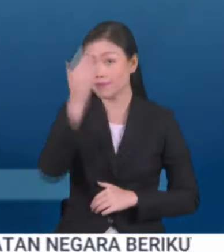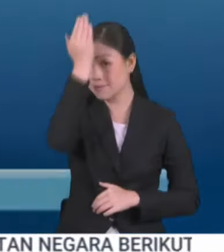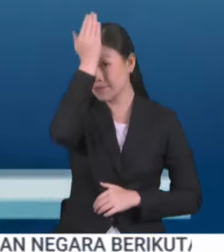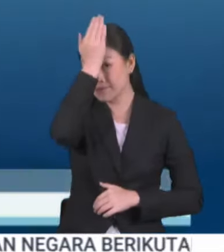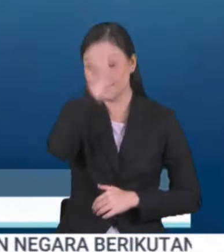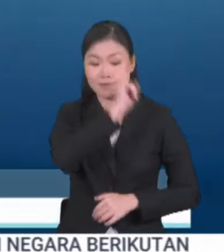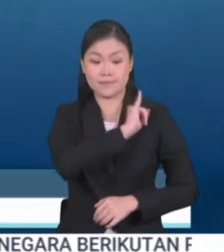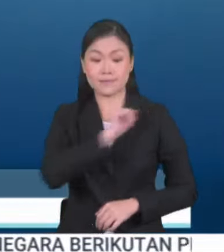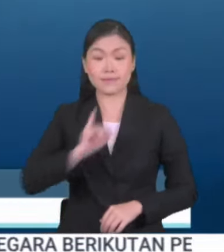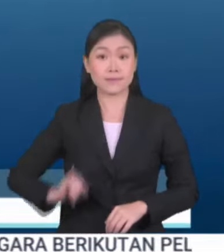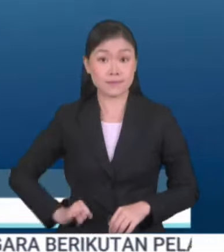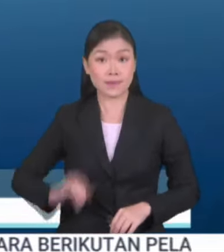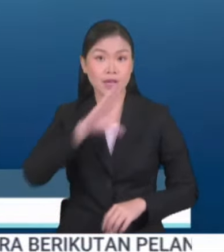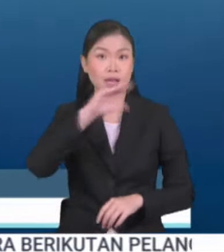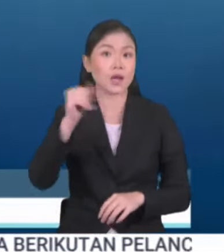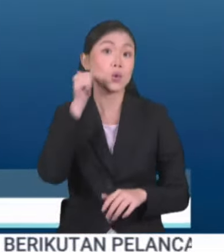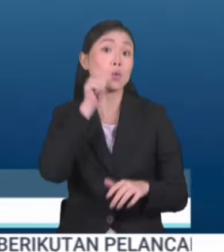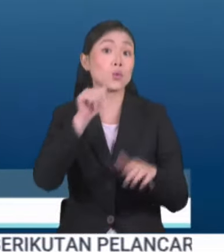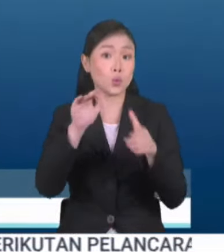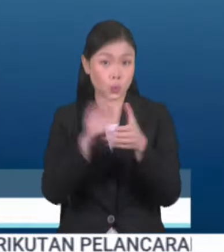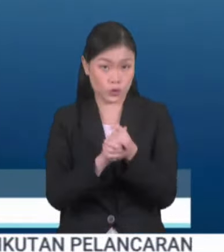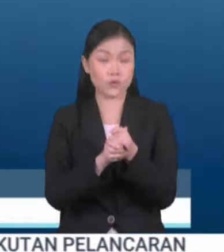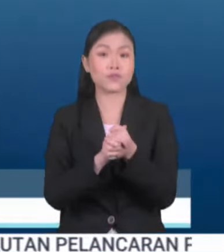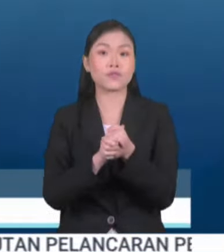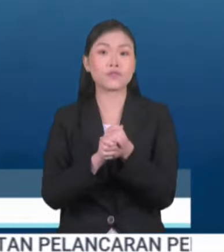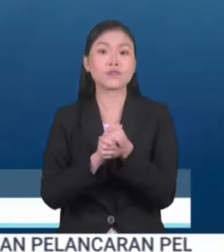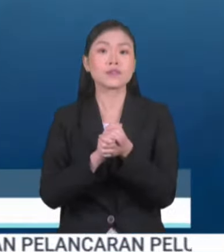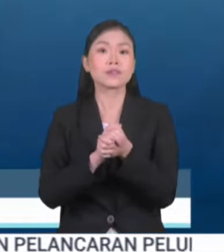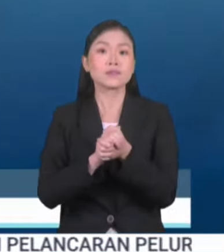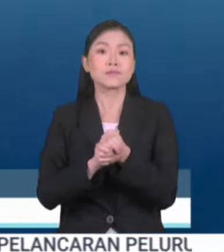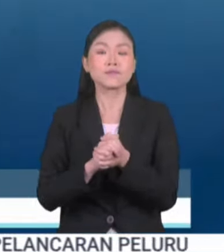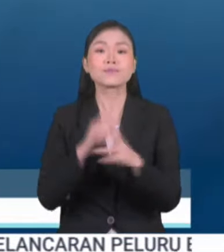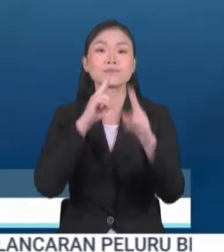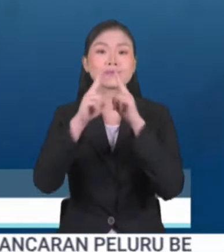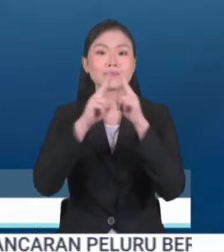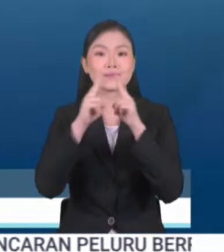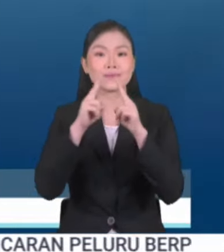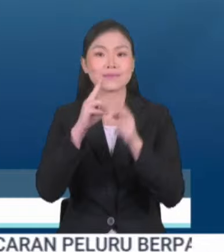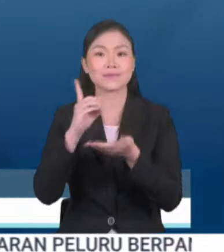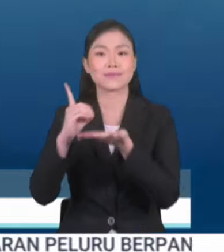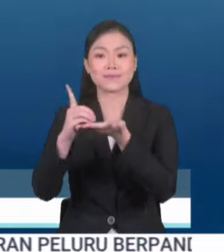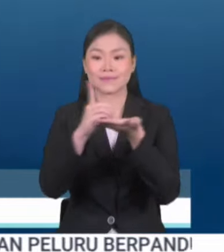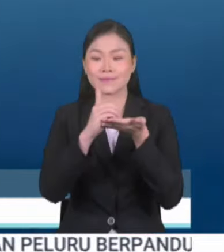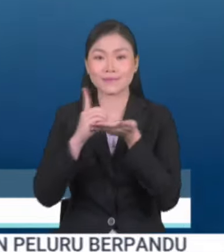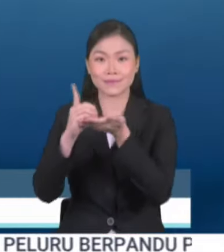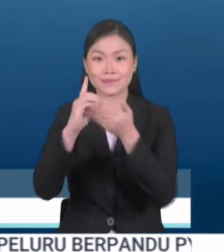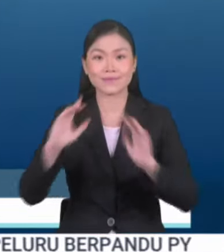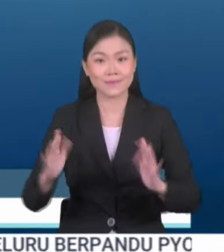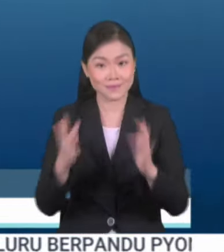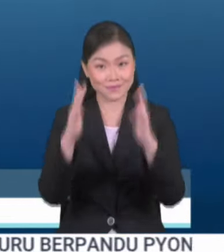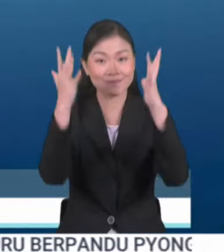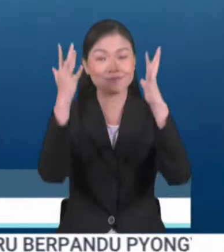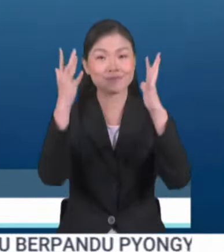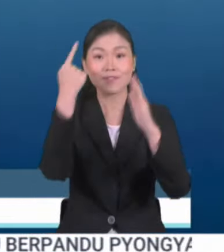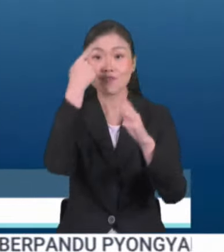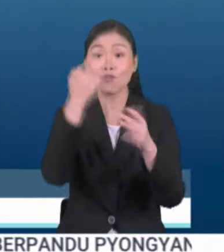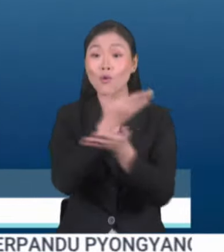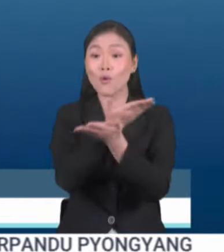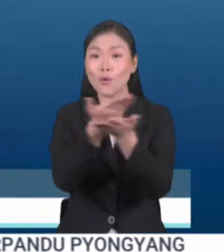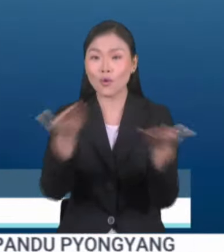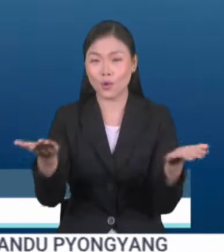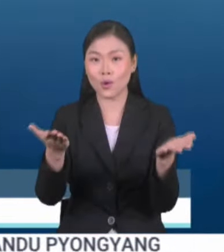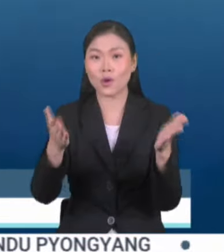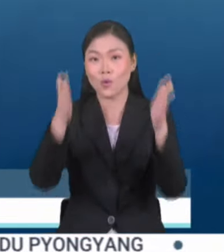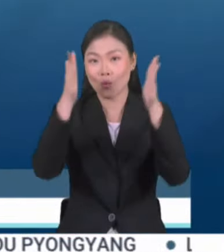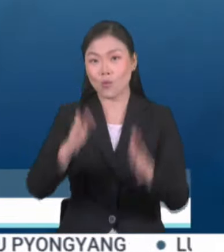Yang di-Pertuan Agong Sultan Ibrahim dan Raja Permaisuri Agong Raja Zari Sofia menzahirkan ucapan Selamat Deepavali kepada penganut